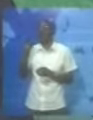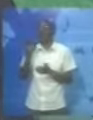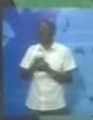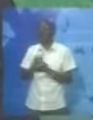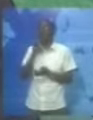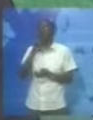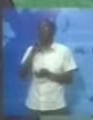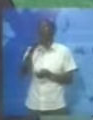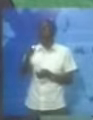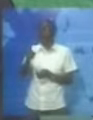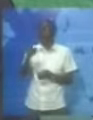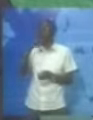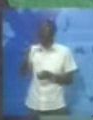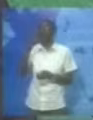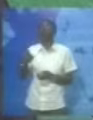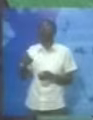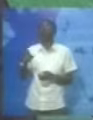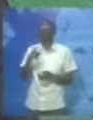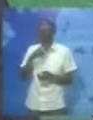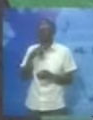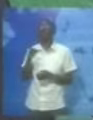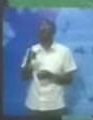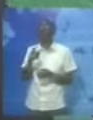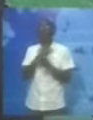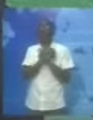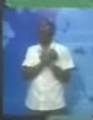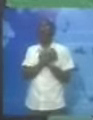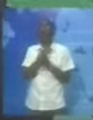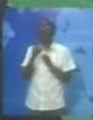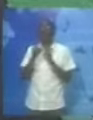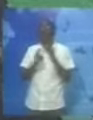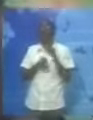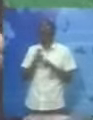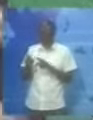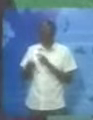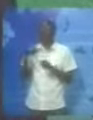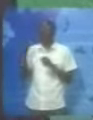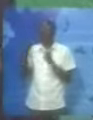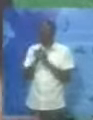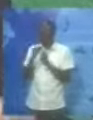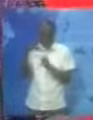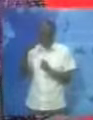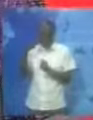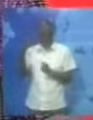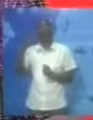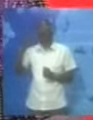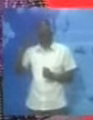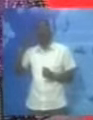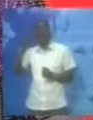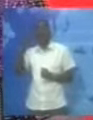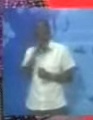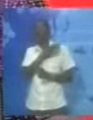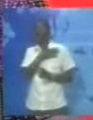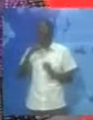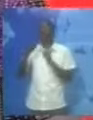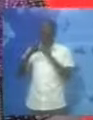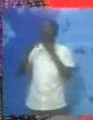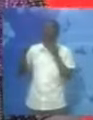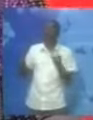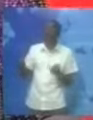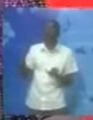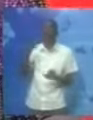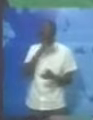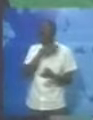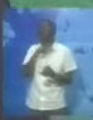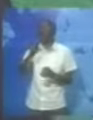ça, c'est sûr, il faut beaucoup aimer les gens, je crois. Il faut aimer les gens à qui on parle, que ce soit à la radio, dans la presse écrite, à la télévision, et puis